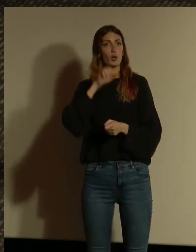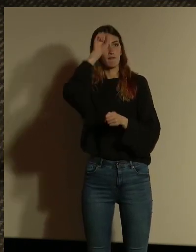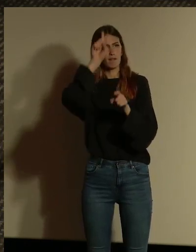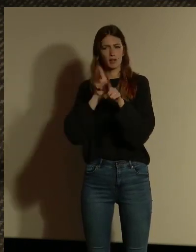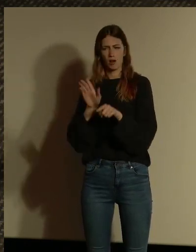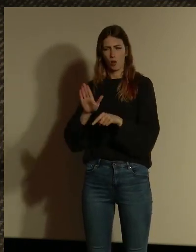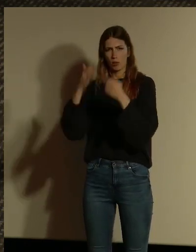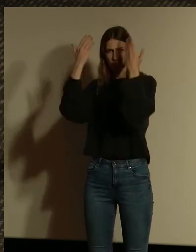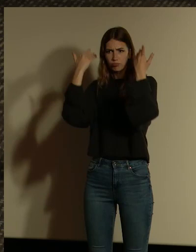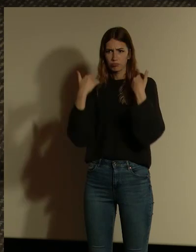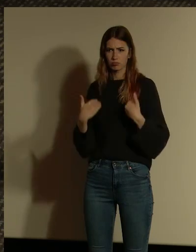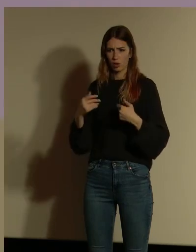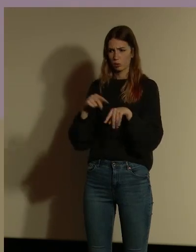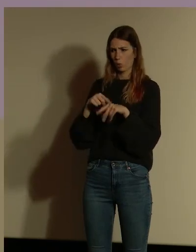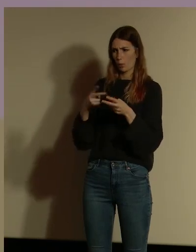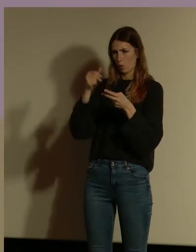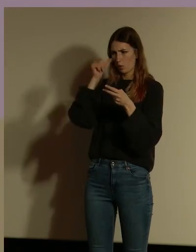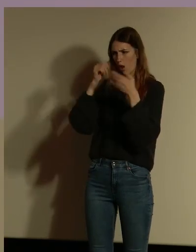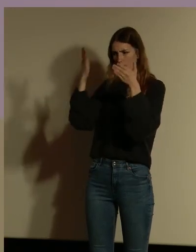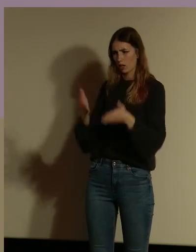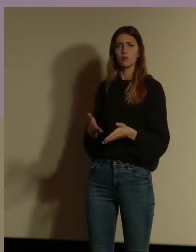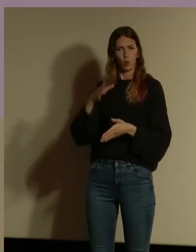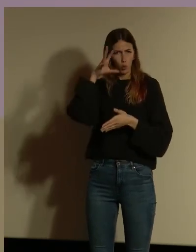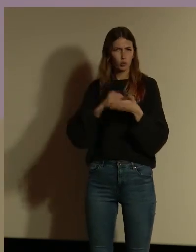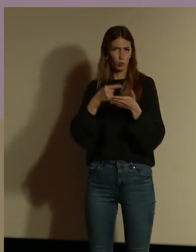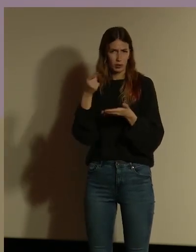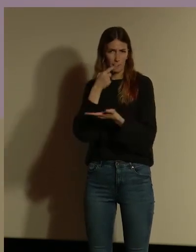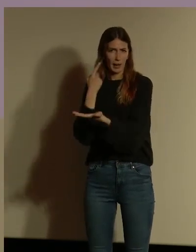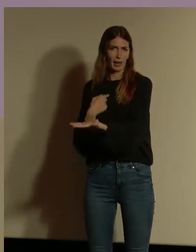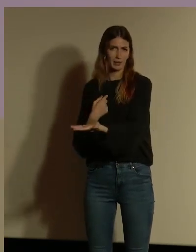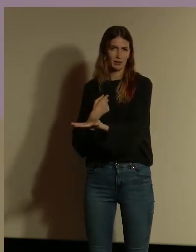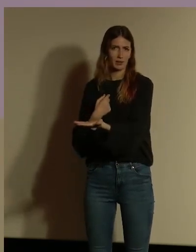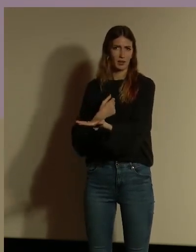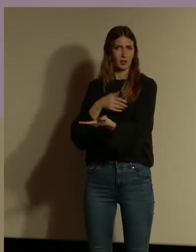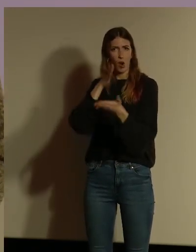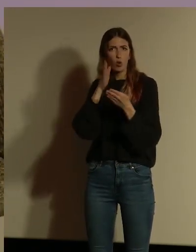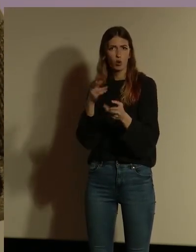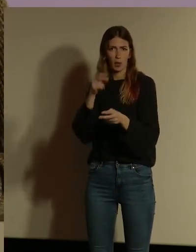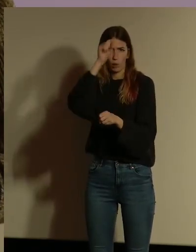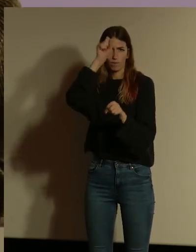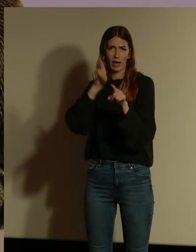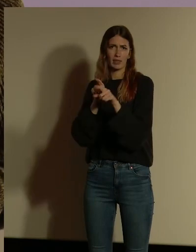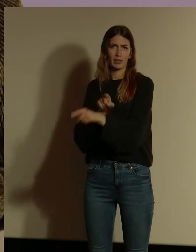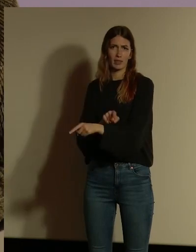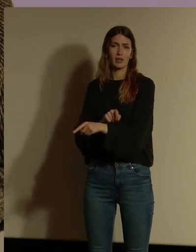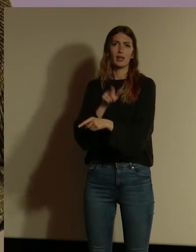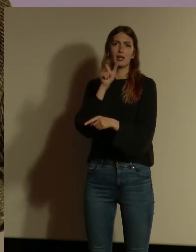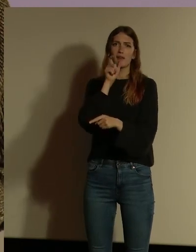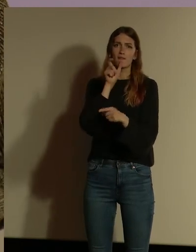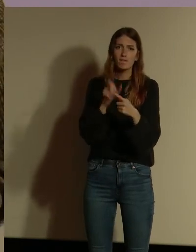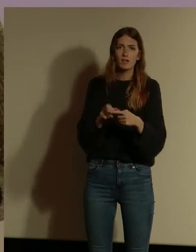pikad juuksed ja ta näeb naiselik välja, usume teda ja kohtleme teda kui venda. Kasutame vastavat